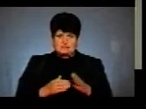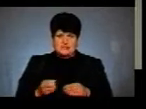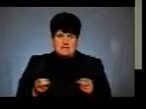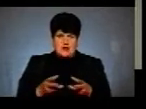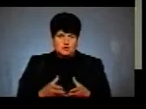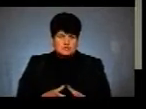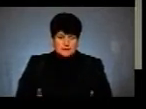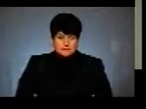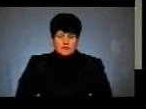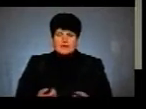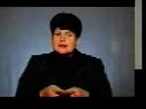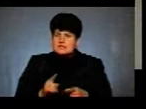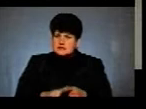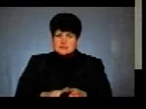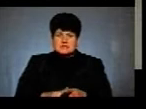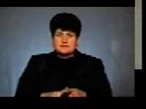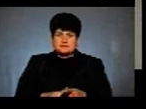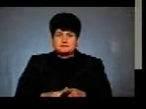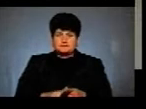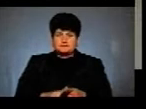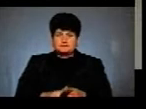І це достеменно